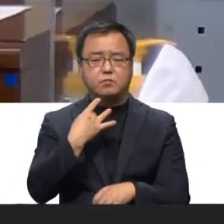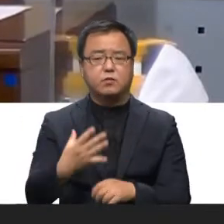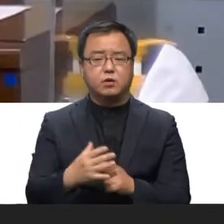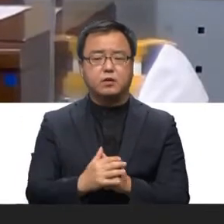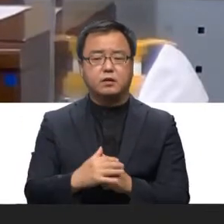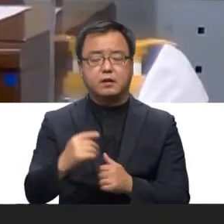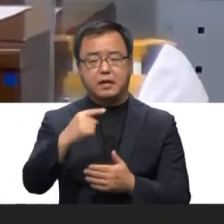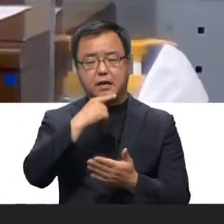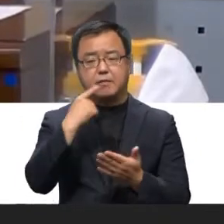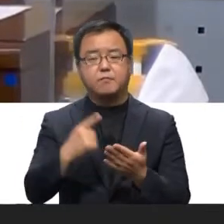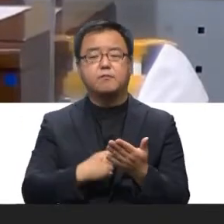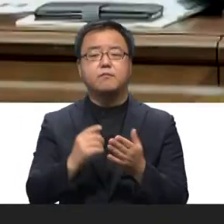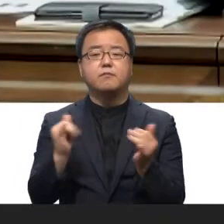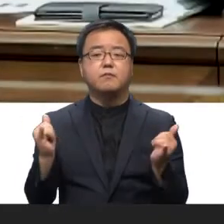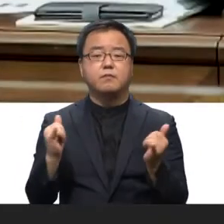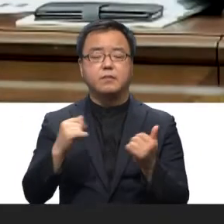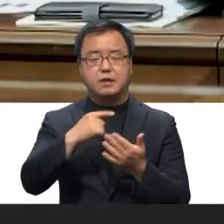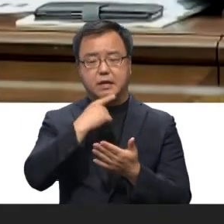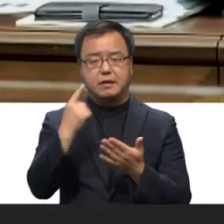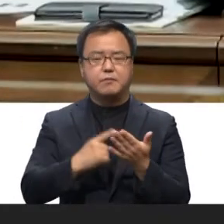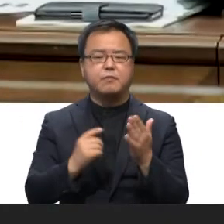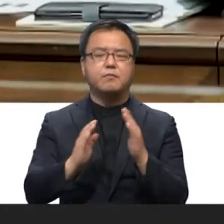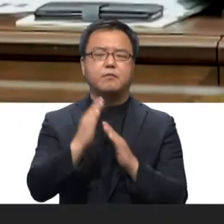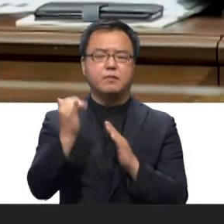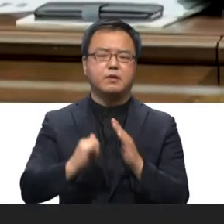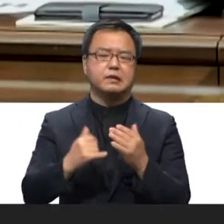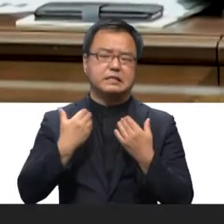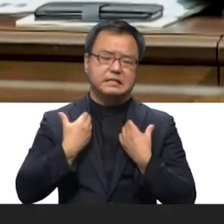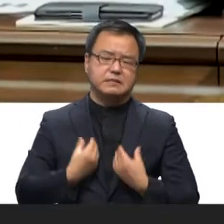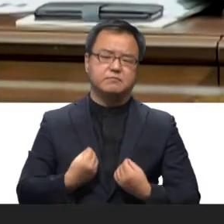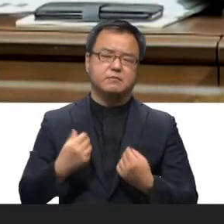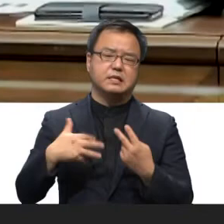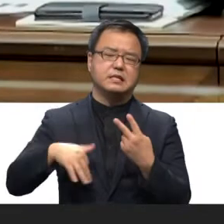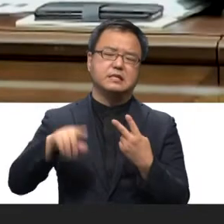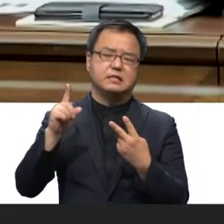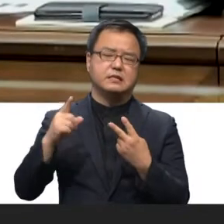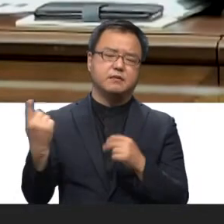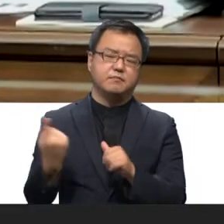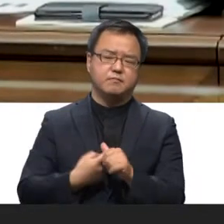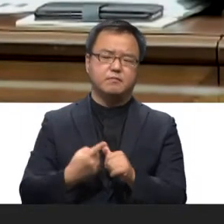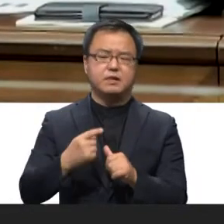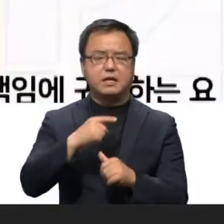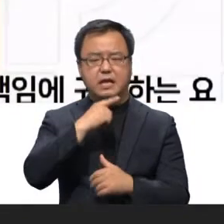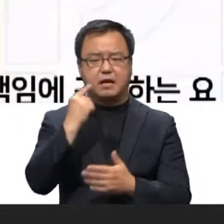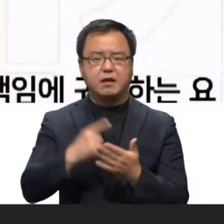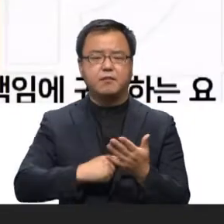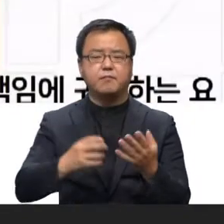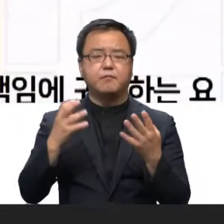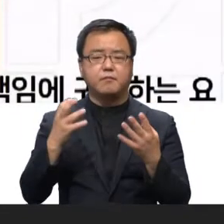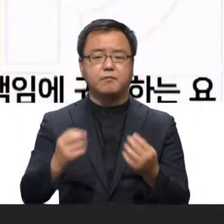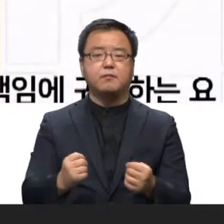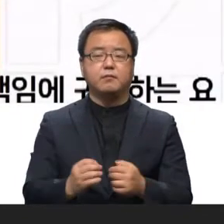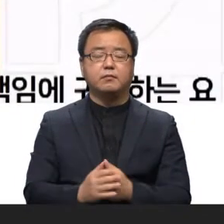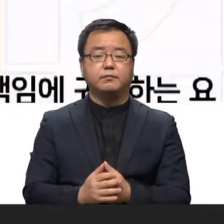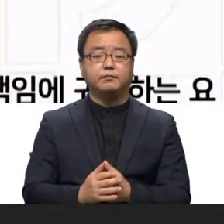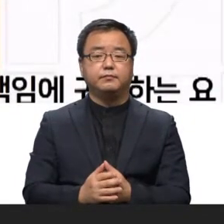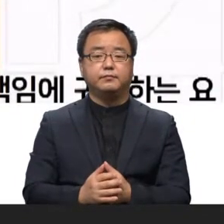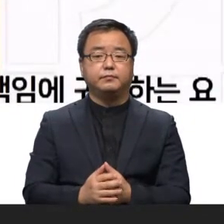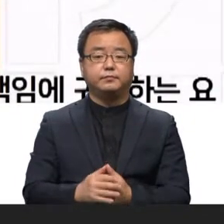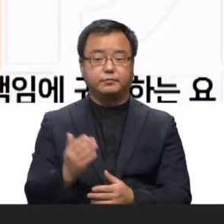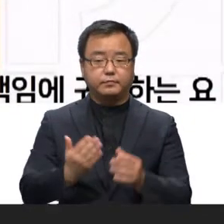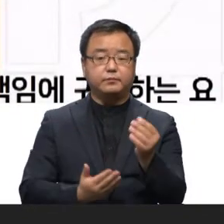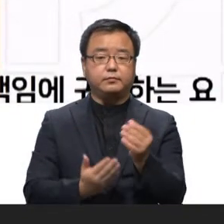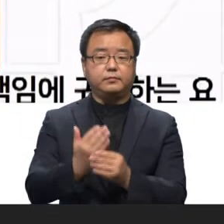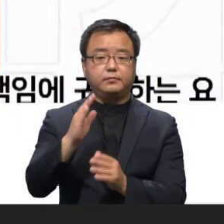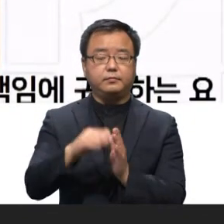피해자 가족의 실망과 탄식을 준 2차 피해가 또 만연했고요. 그래서 제 생각에는 사고 시